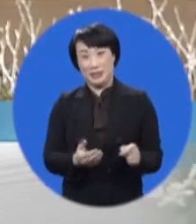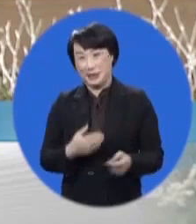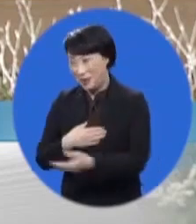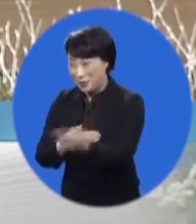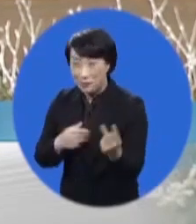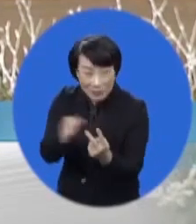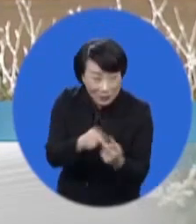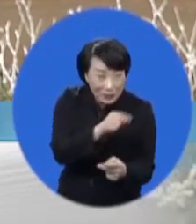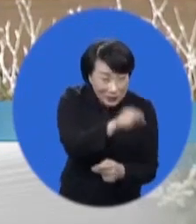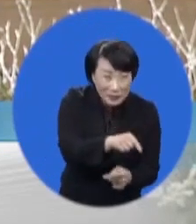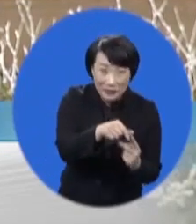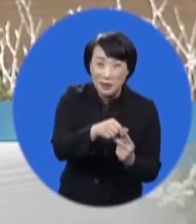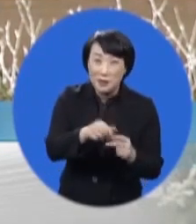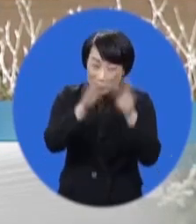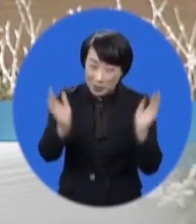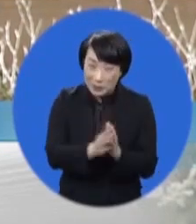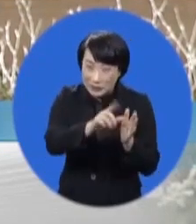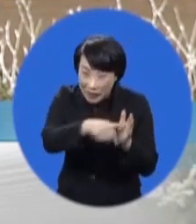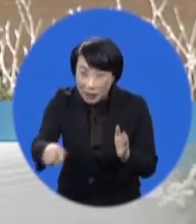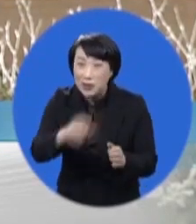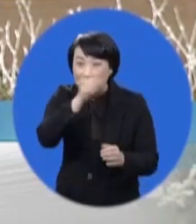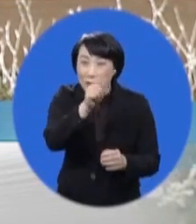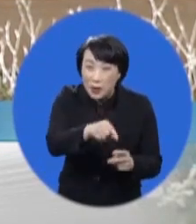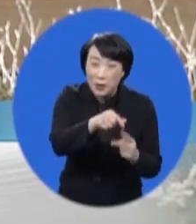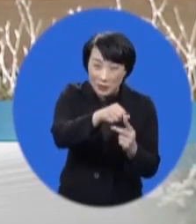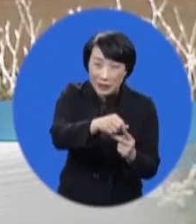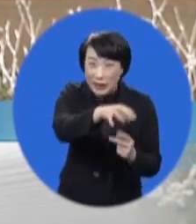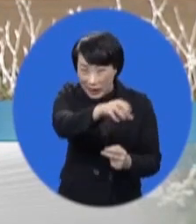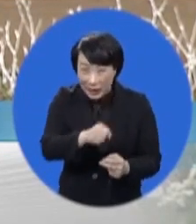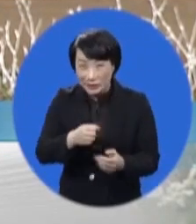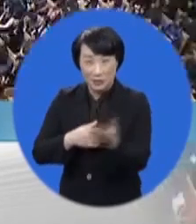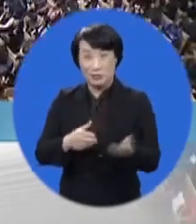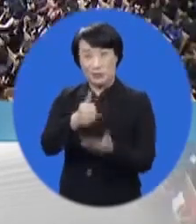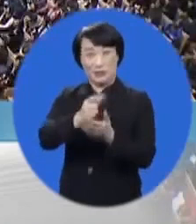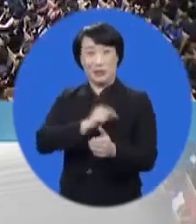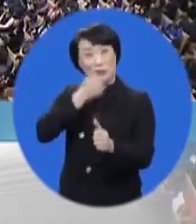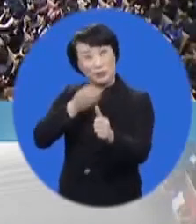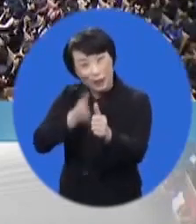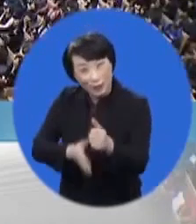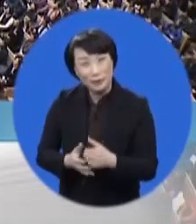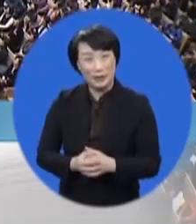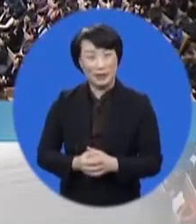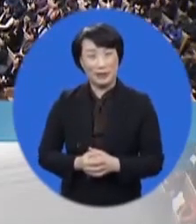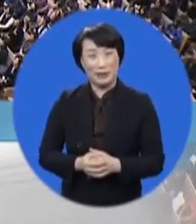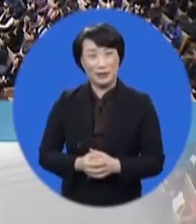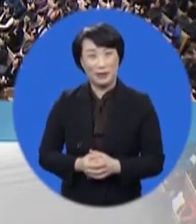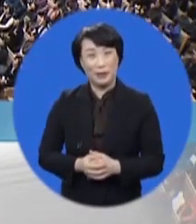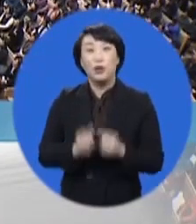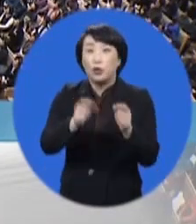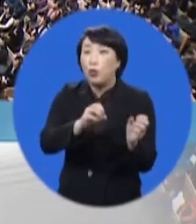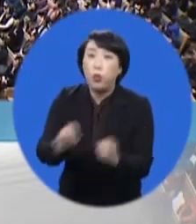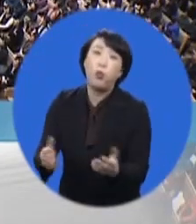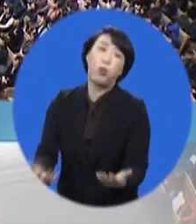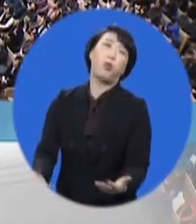여러분은 전부가 다 세월을 세월의 장점자가 되기를 주님의 이름으로 축원합니다. 기회